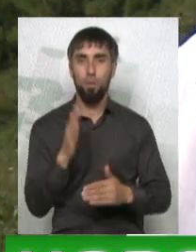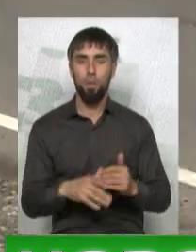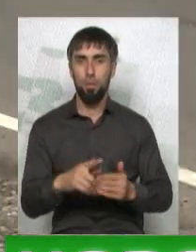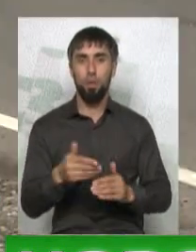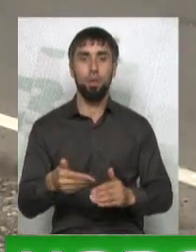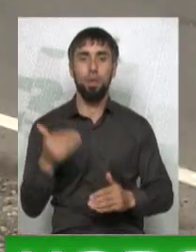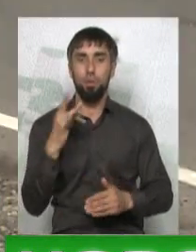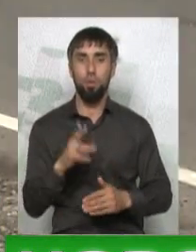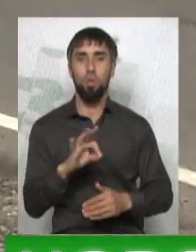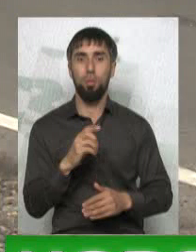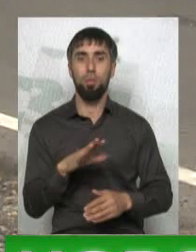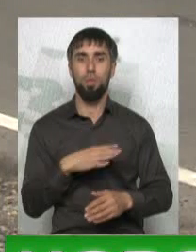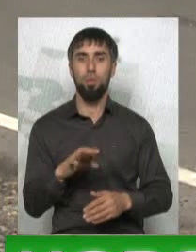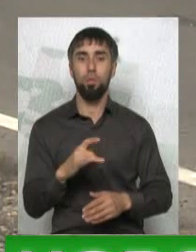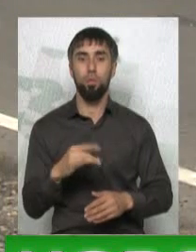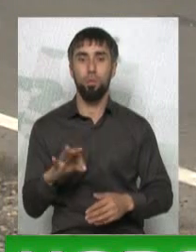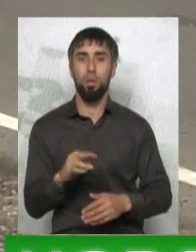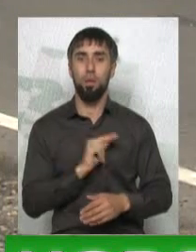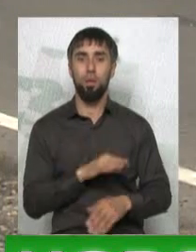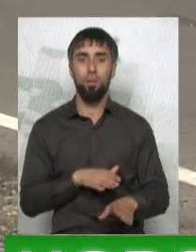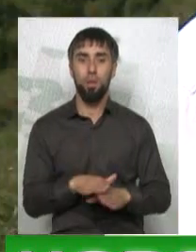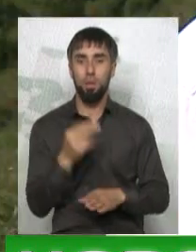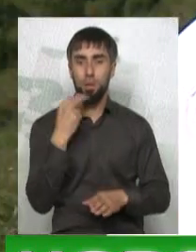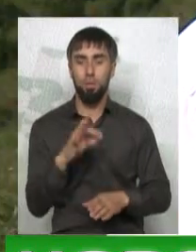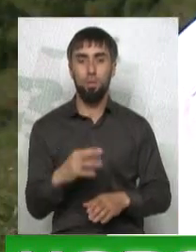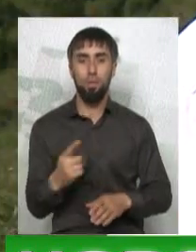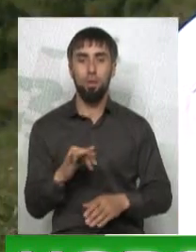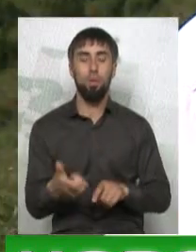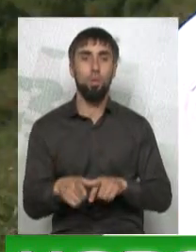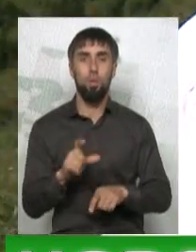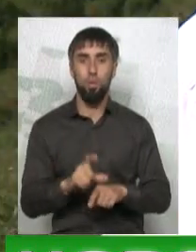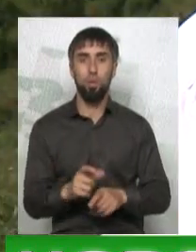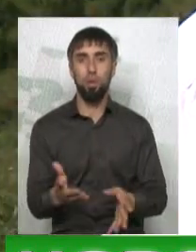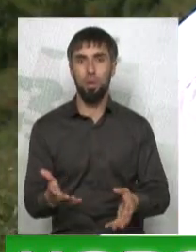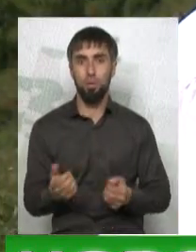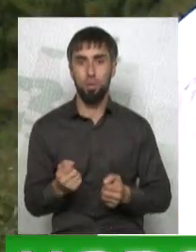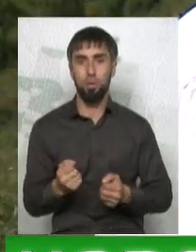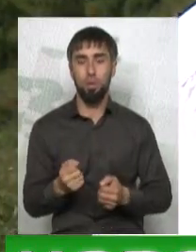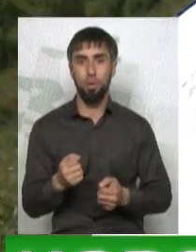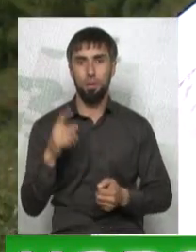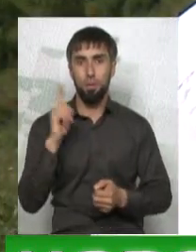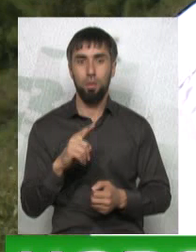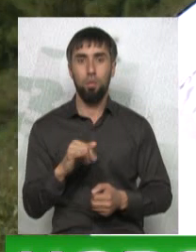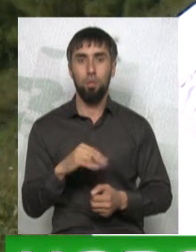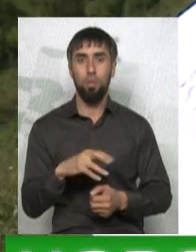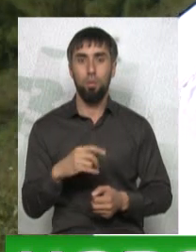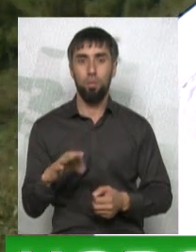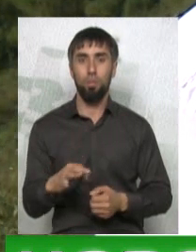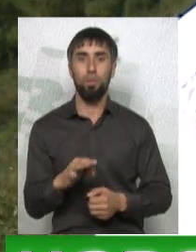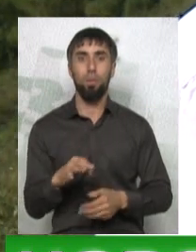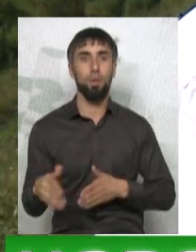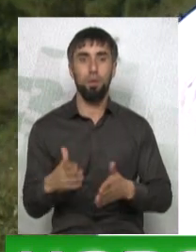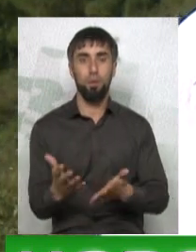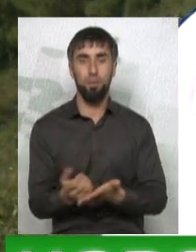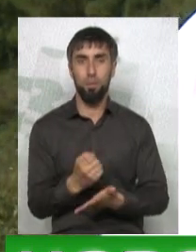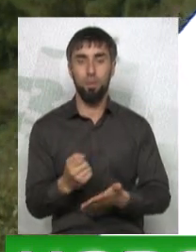кратчайшие сроки. Объект был сдан досрочно. Работа выполнена качественно, во-первых, и очень получилось, знаете, вот уместная дорога, так